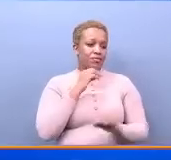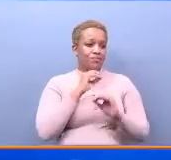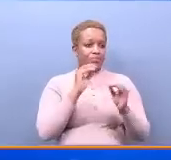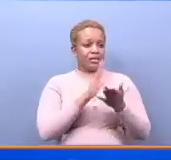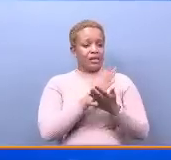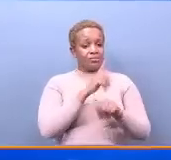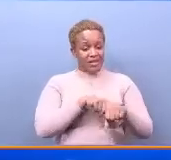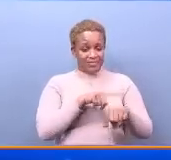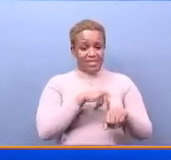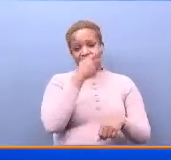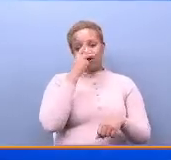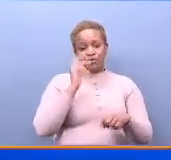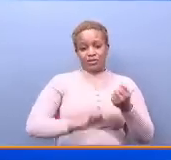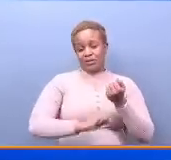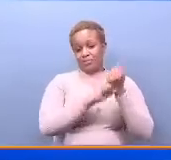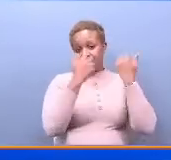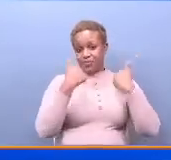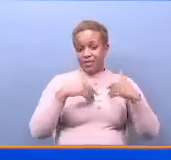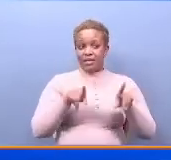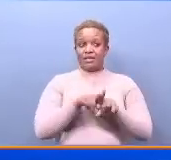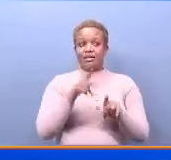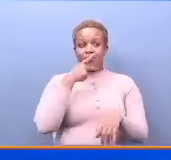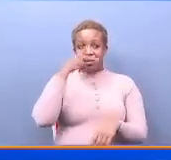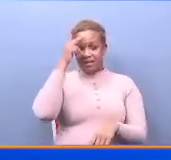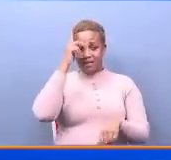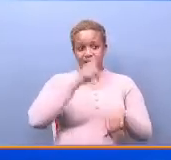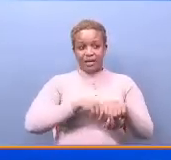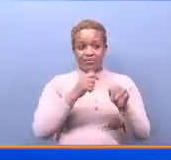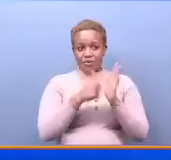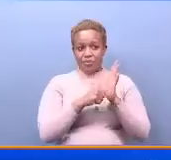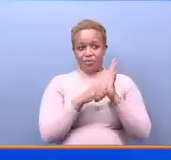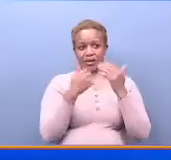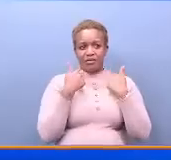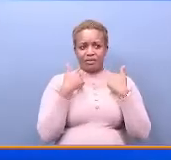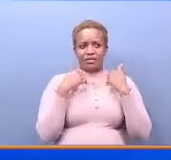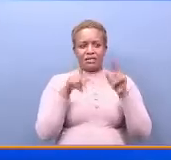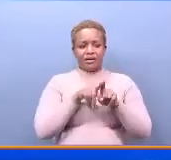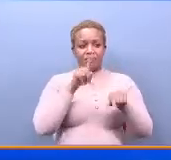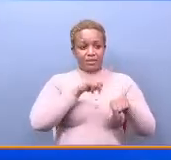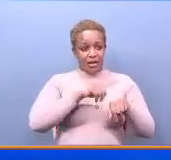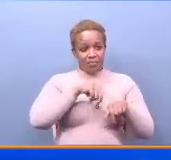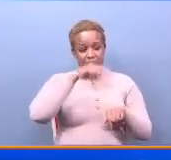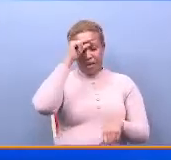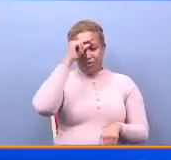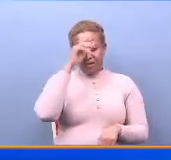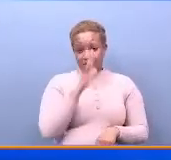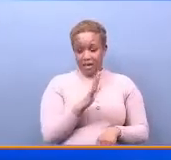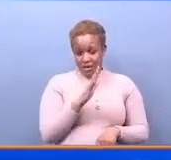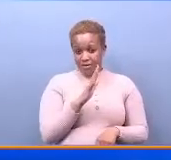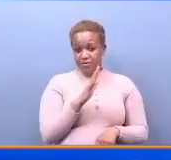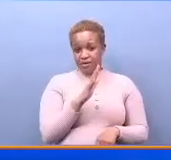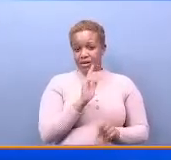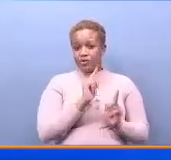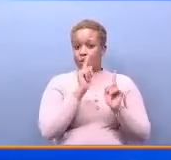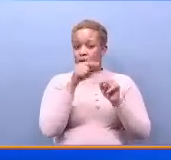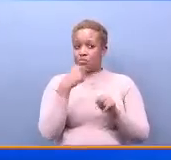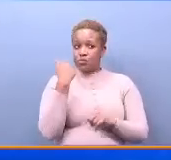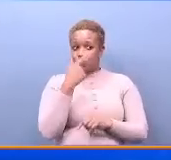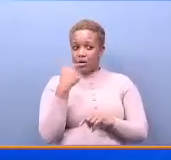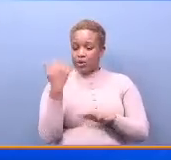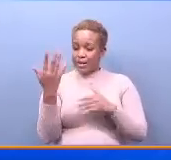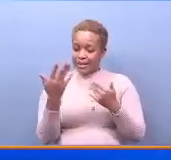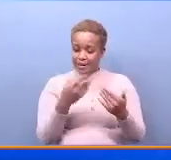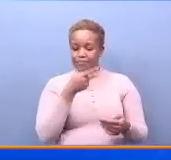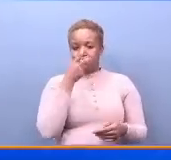mingi kama mzazi wangu nikiwa kwa shida. Na tumesaidiana hivyo mambo. Mimi nikiwa gavana uliona mtu kwanza kuja na alikuwa upinzani hiyo wakati nilimkaribisha kwa ofisi